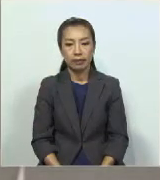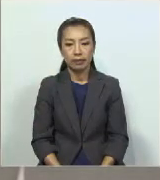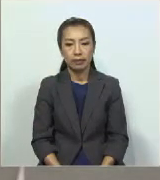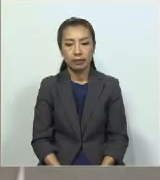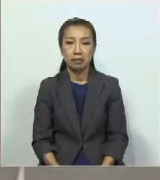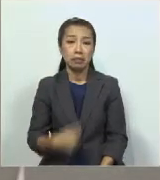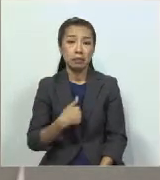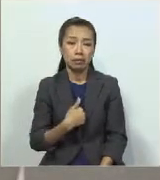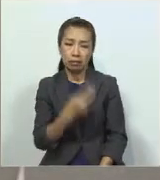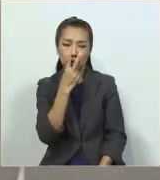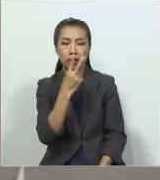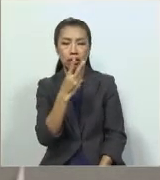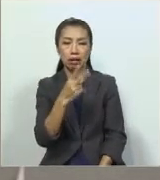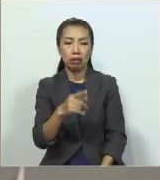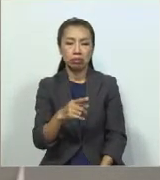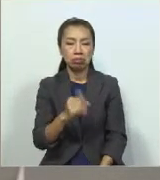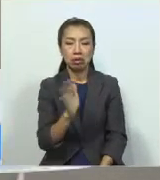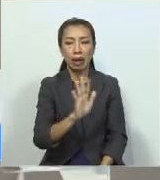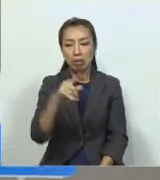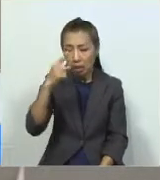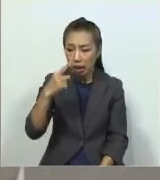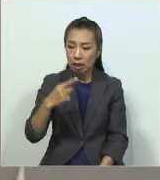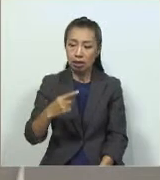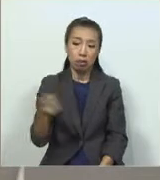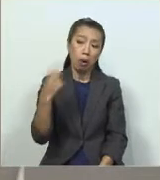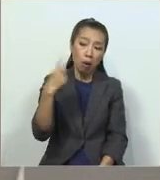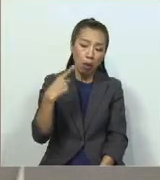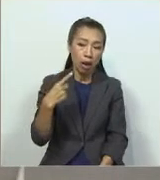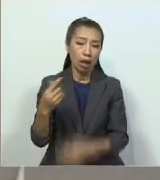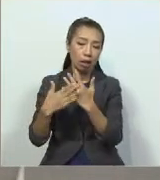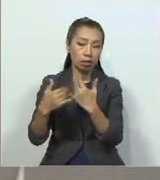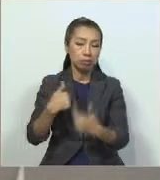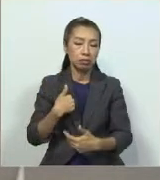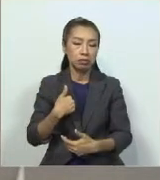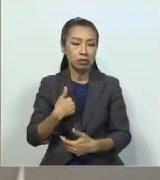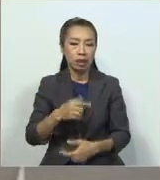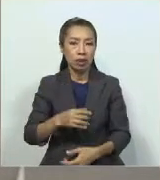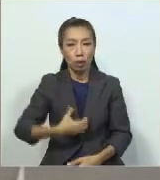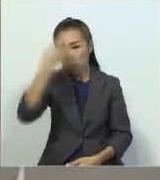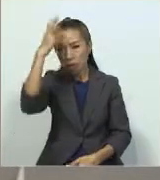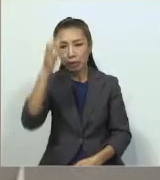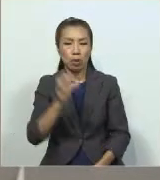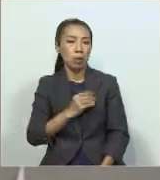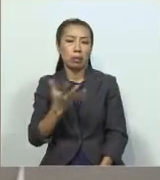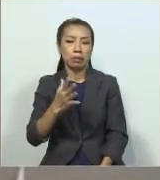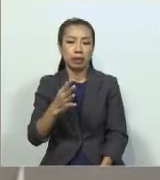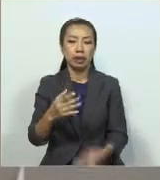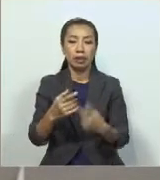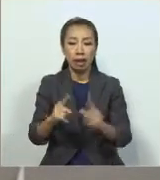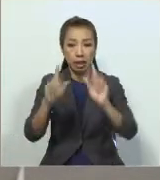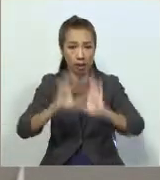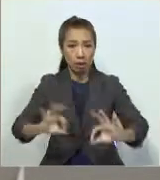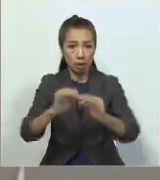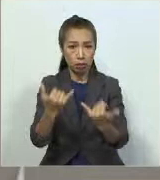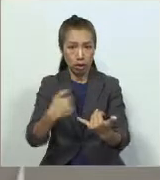ก็ผมคงไม่ไปตอนนี้ไม่ว่าใครจะมากระตุ้นไงผมก็ไม่ได้โกรธอะไรนะแล้วก็ไม่ได้กลัวด้วยก็ความสำคัญคือวัน